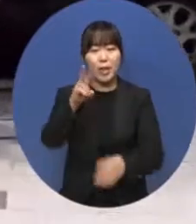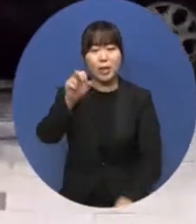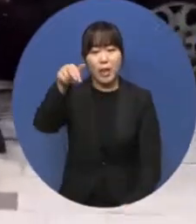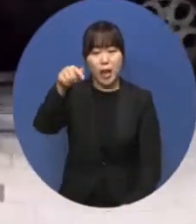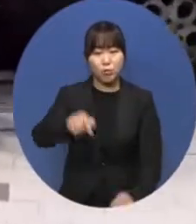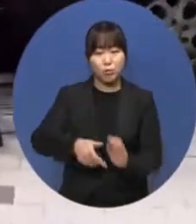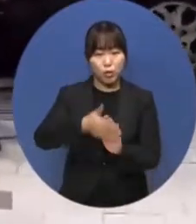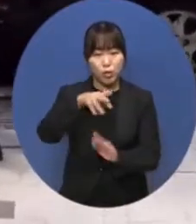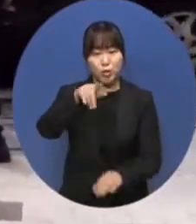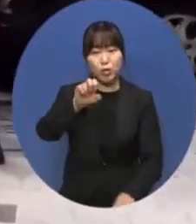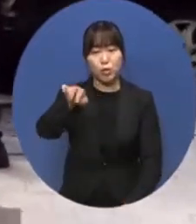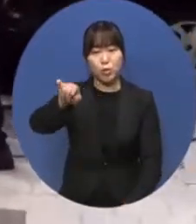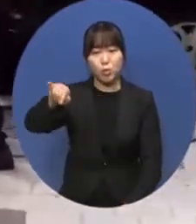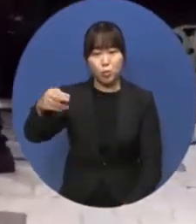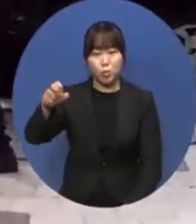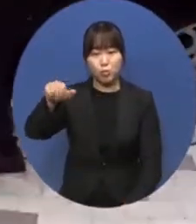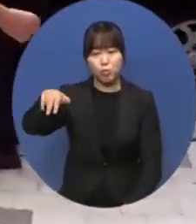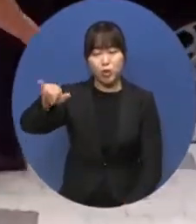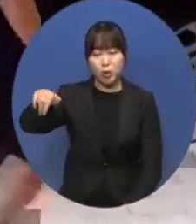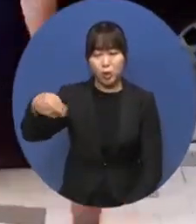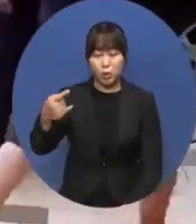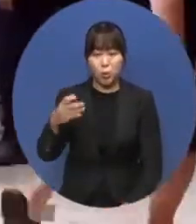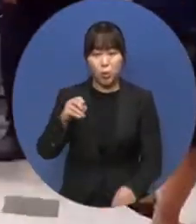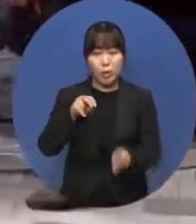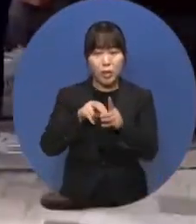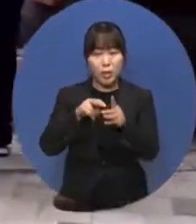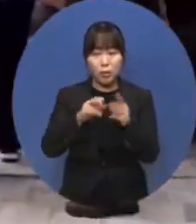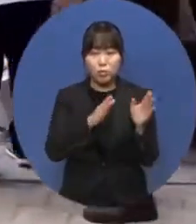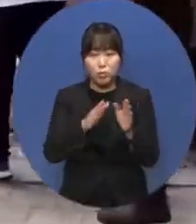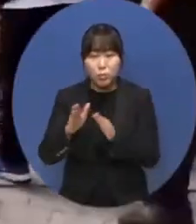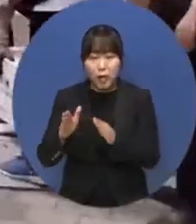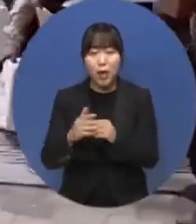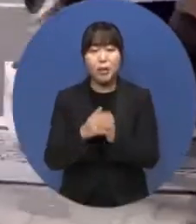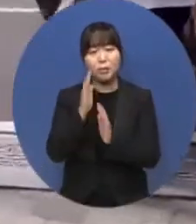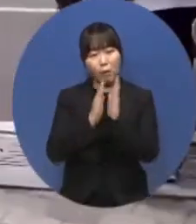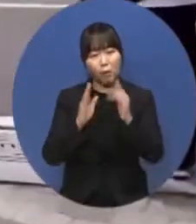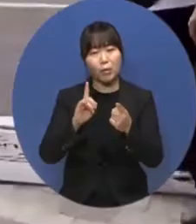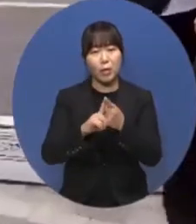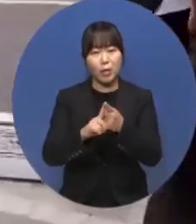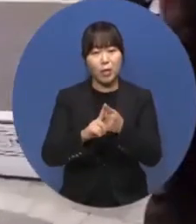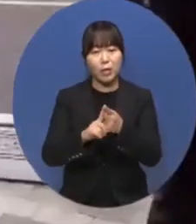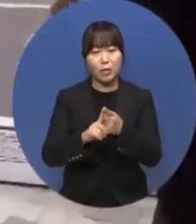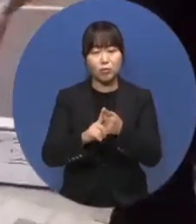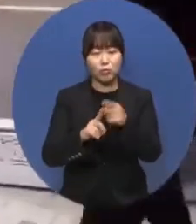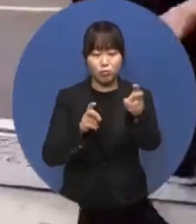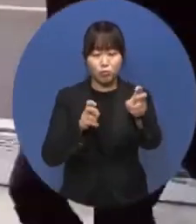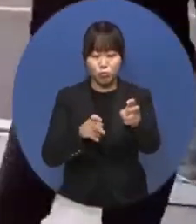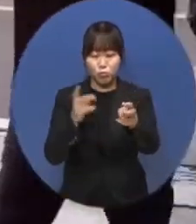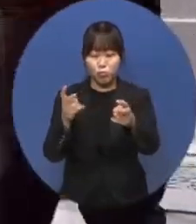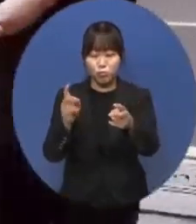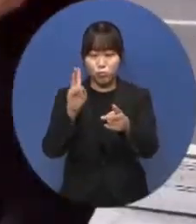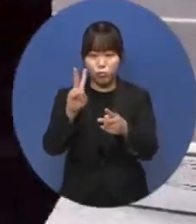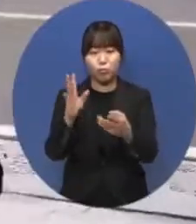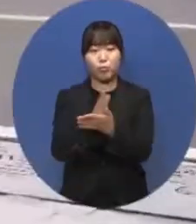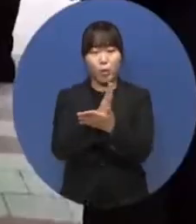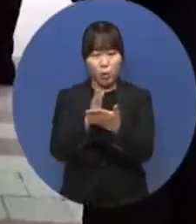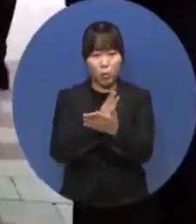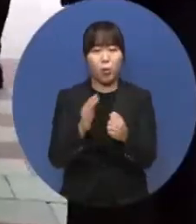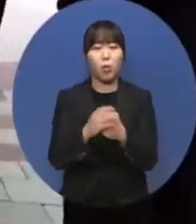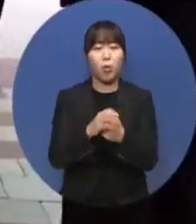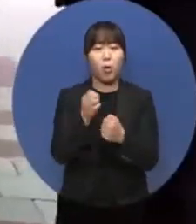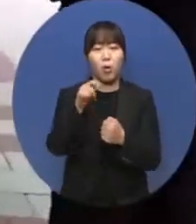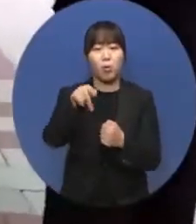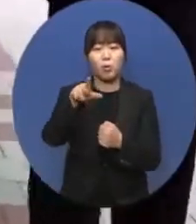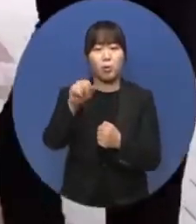청솔 유기농 센터 에서 준비해 논 농산물을 두 대의 차량 으로 나눠 읽고 양주시 옥정동 천년 라오